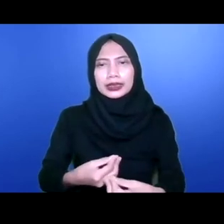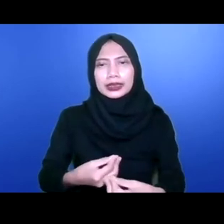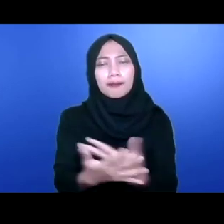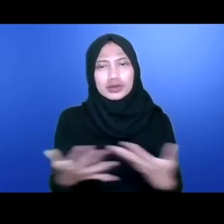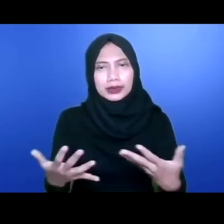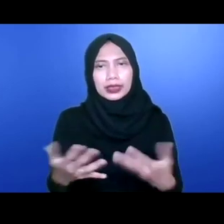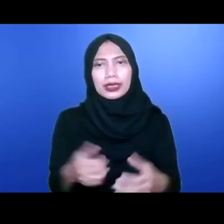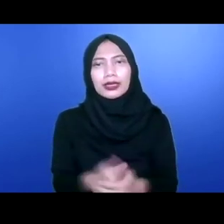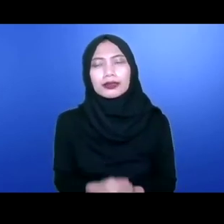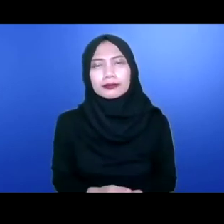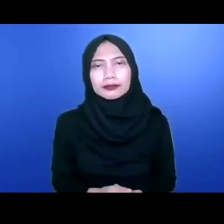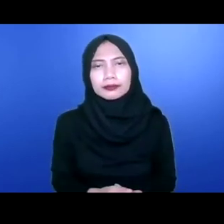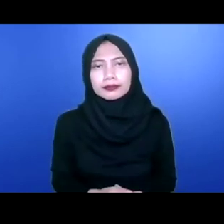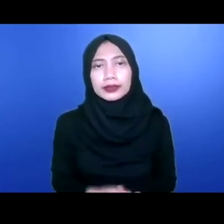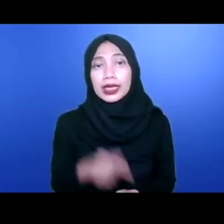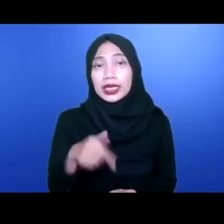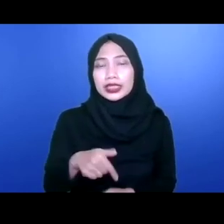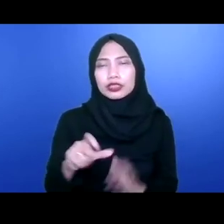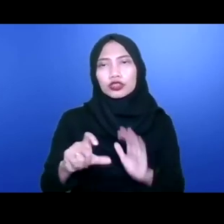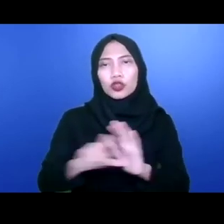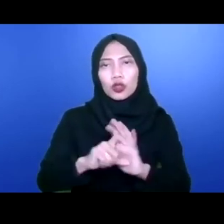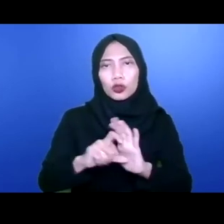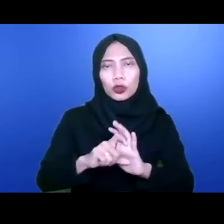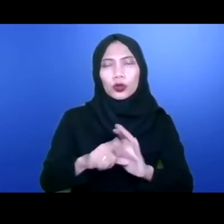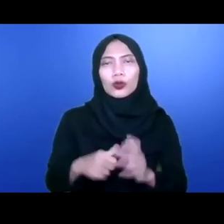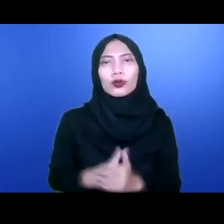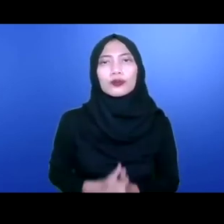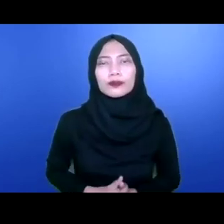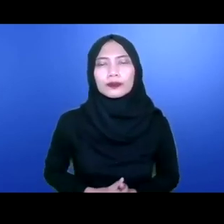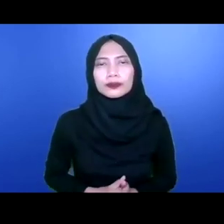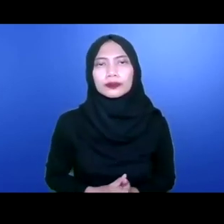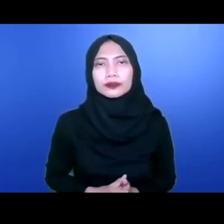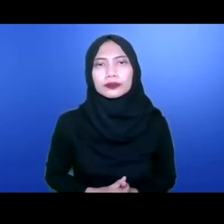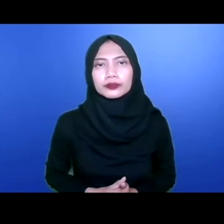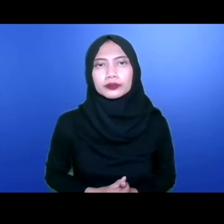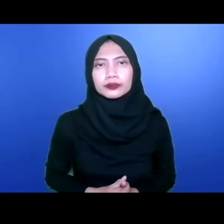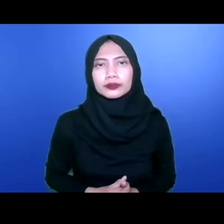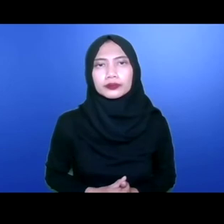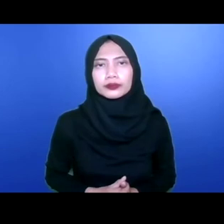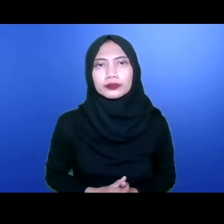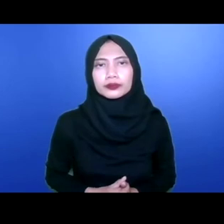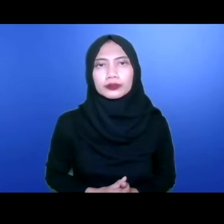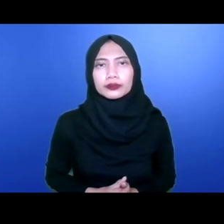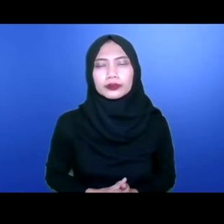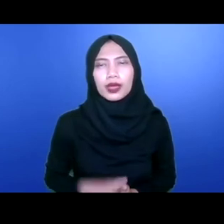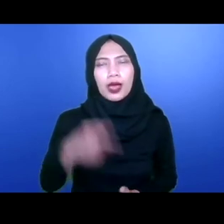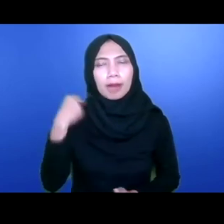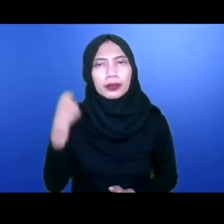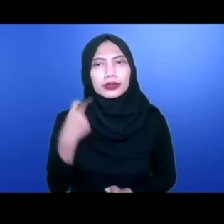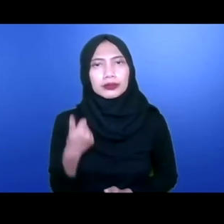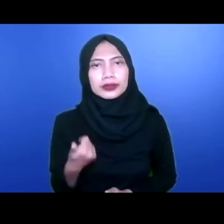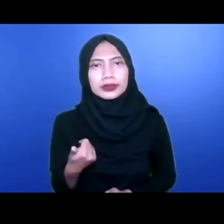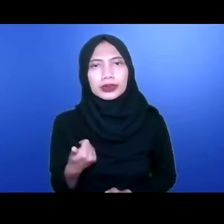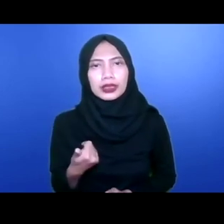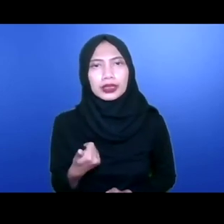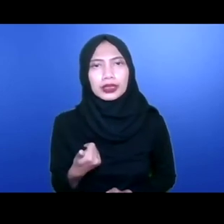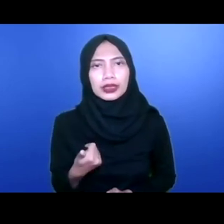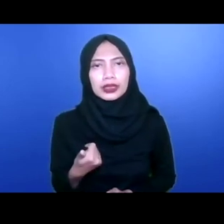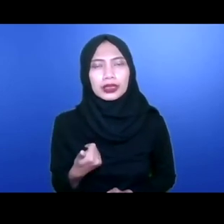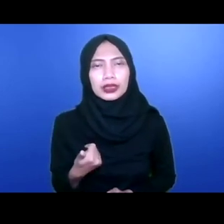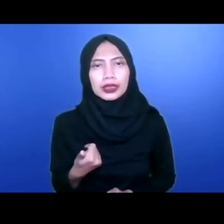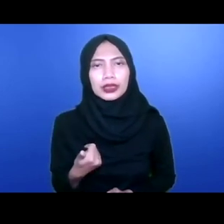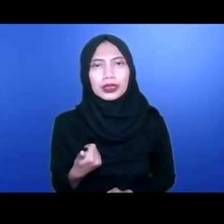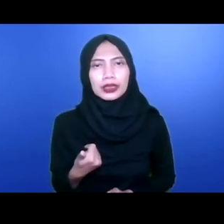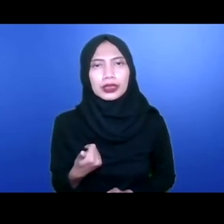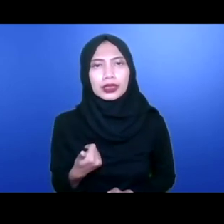teman-teman. Ini contoh insentif yang dilakukan oleh pemerintah. Pemerintah bisa keluarkan lagi masalah fee, tadi Mbak Dada bilang,